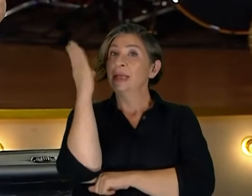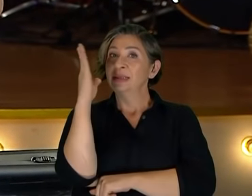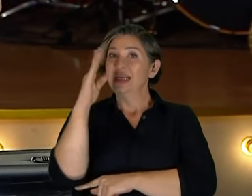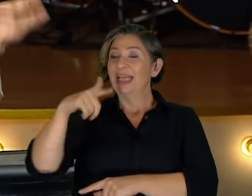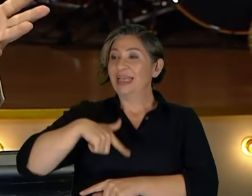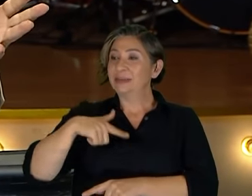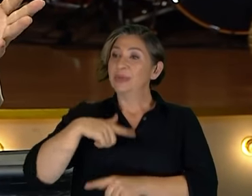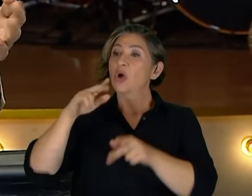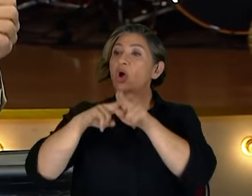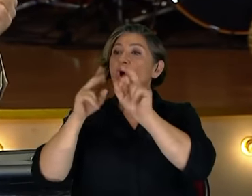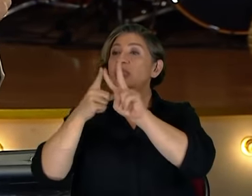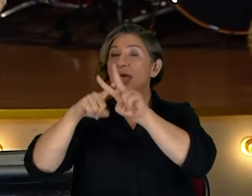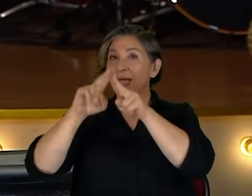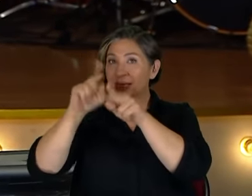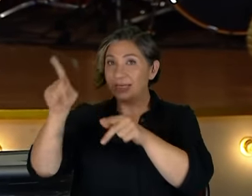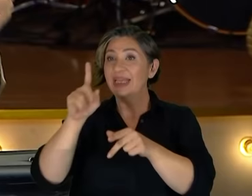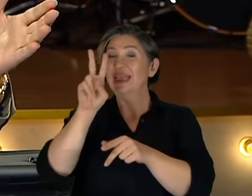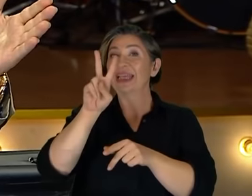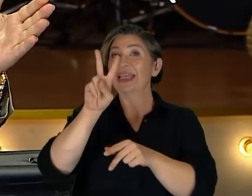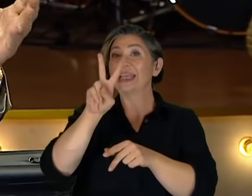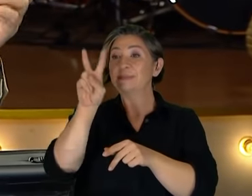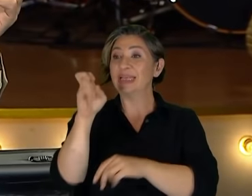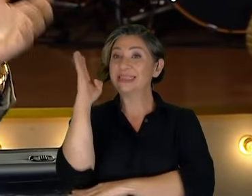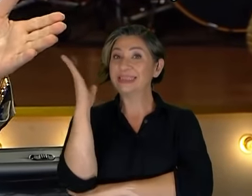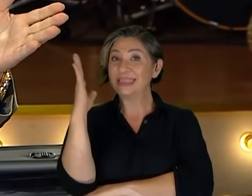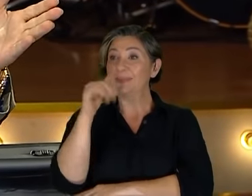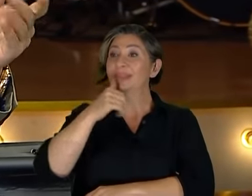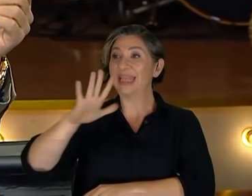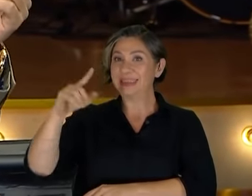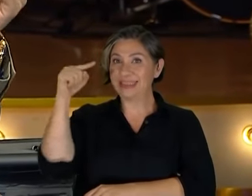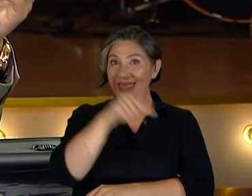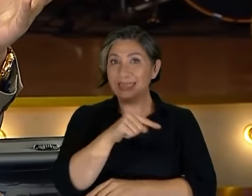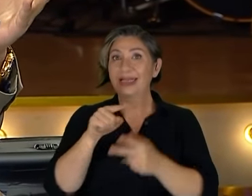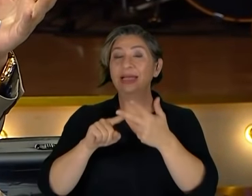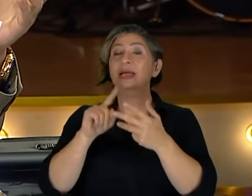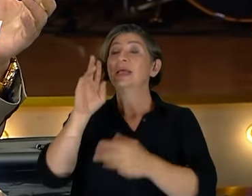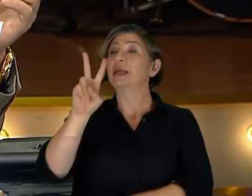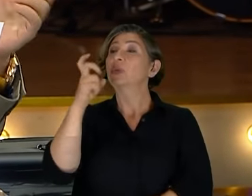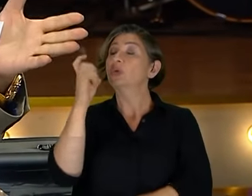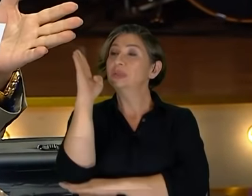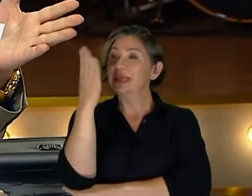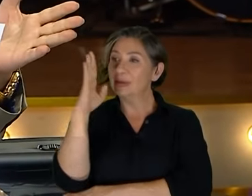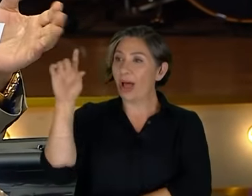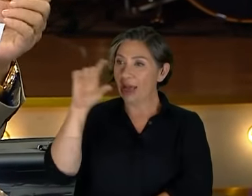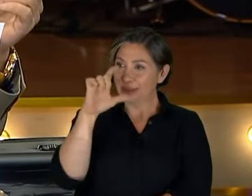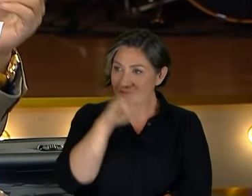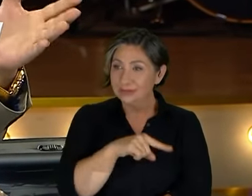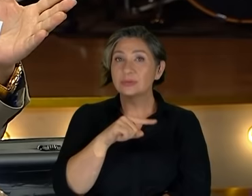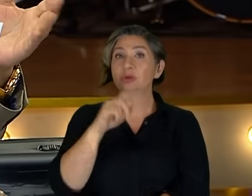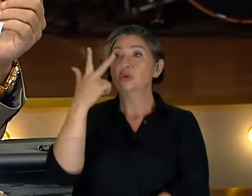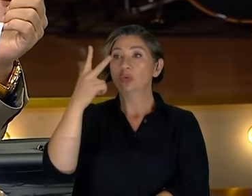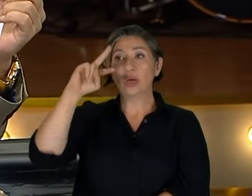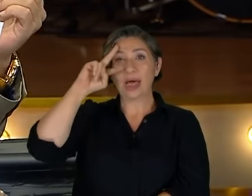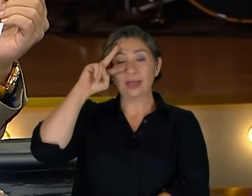Kasım'da İzmir Konak'tasınız. 28 Kasım'da Denizli'desiniz. 29 Kasım'da Aydın'dasınız.